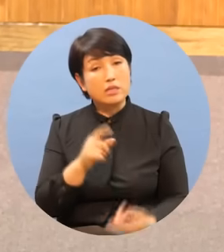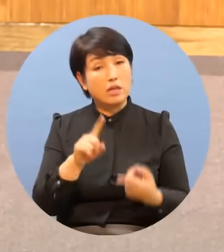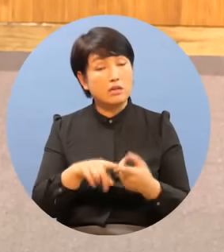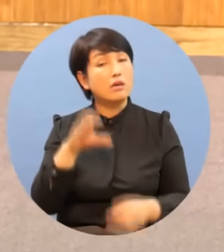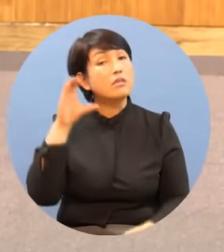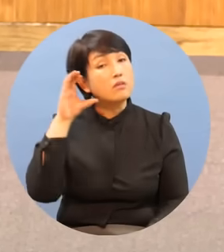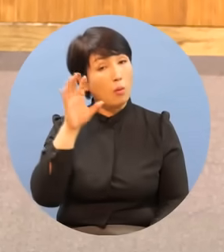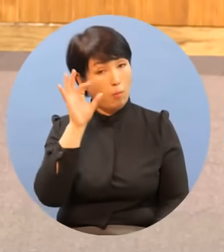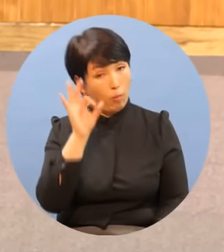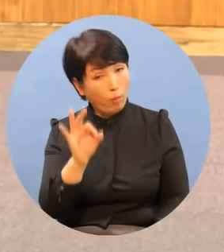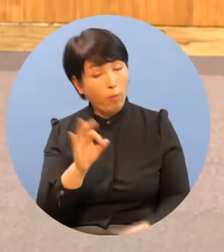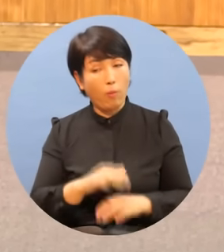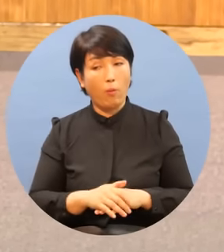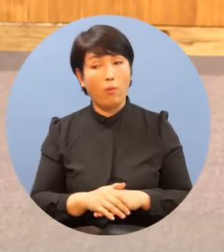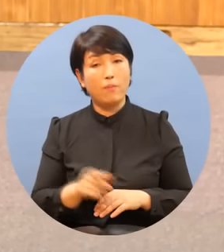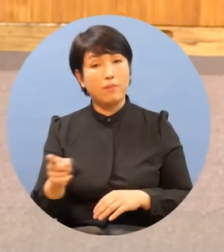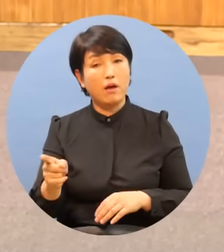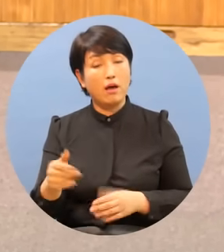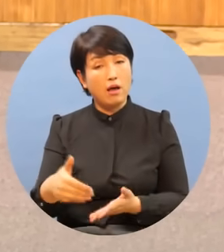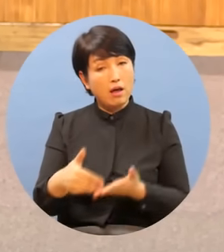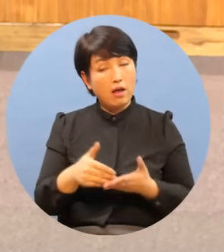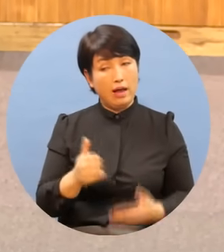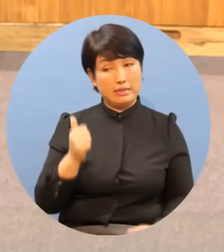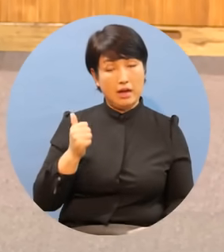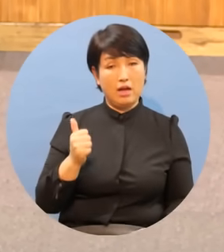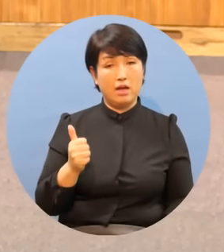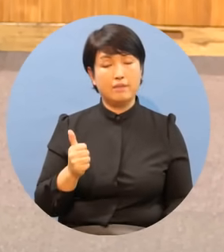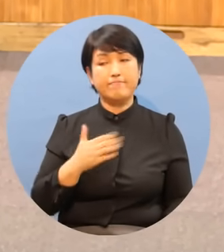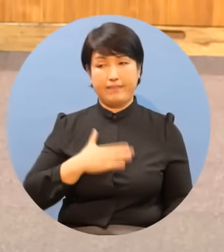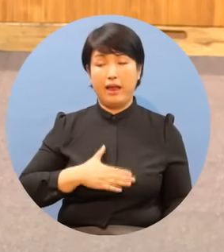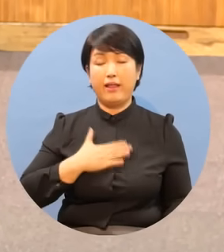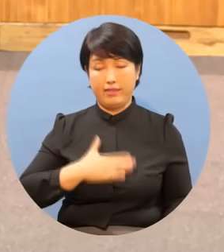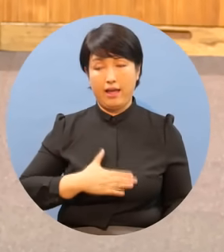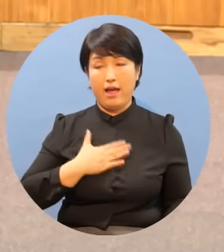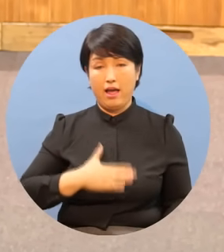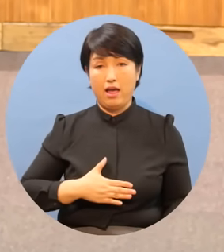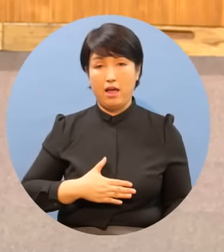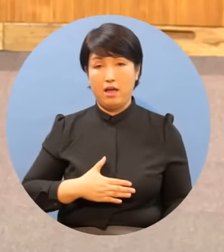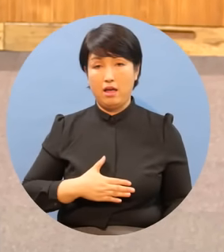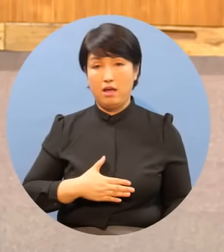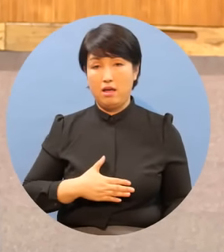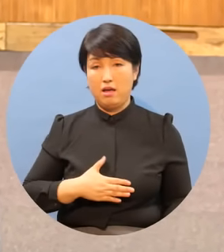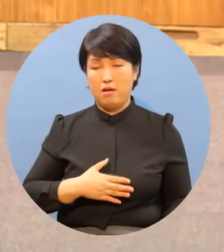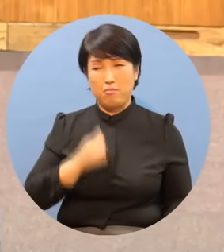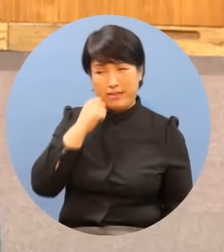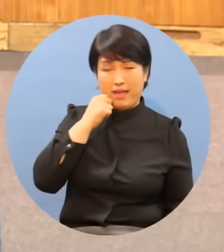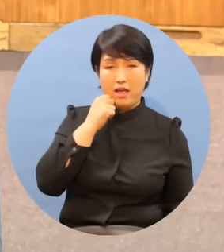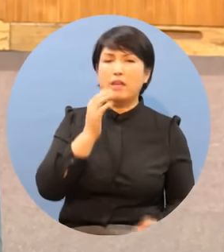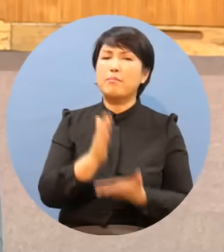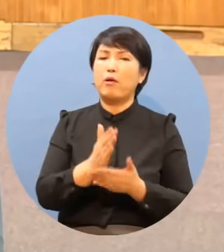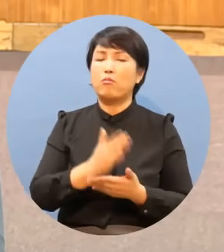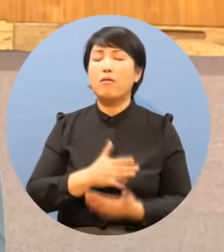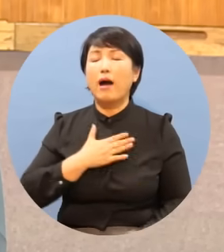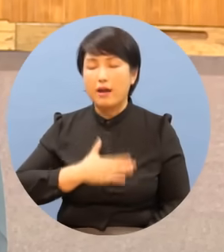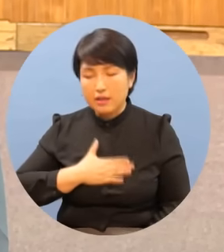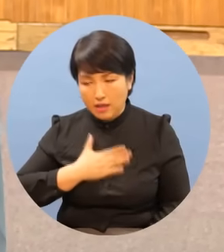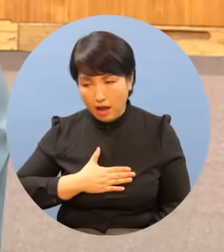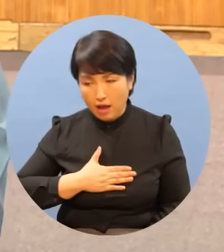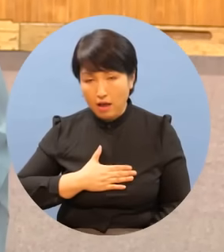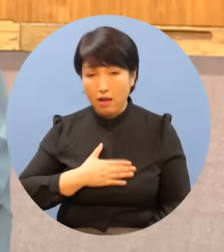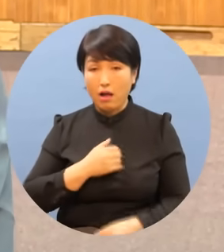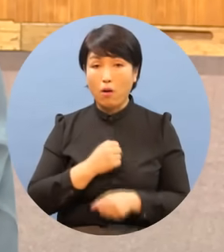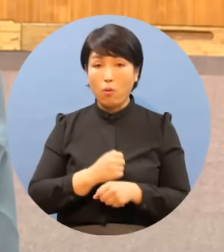보고 그렇게 이렇게 하자 그럼 알겠다 이러면 돼요. 그건 못해 이러지 말고 알겠다